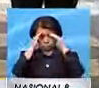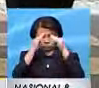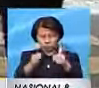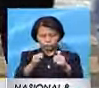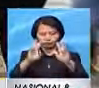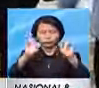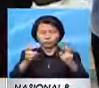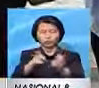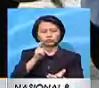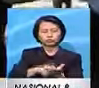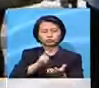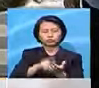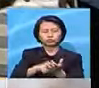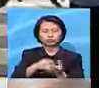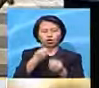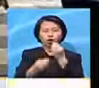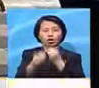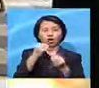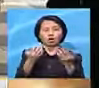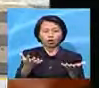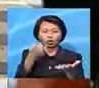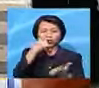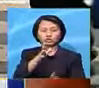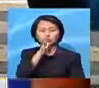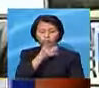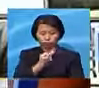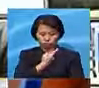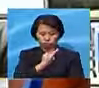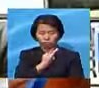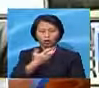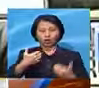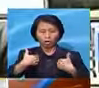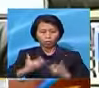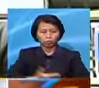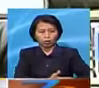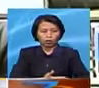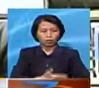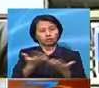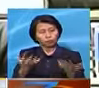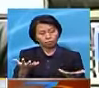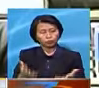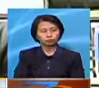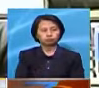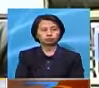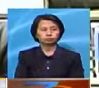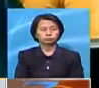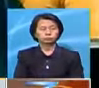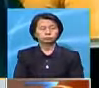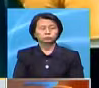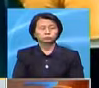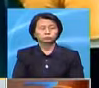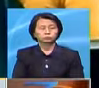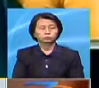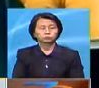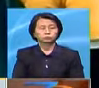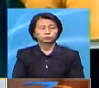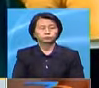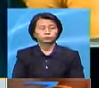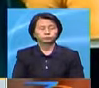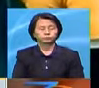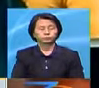kepada isu tuntutan nafkah terutama bagi ibu tunggal yang mempunyai anak kita mewujudkan